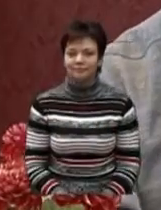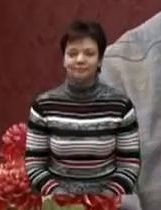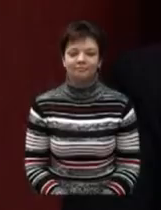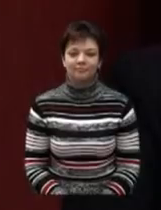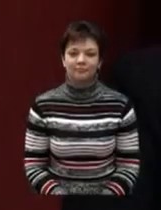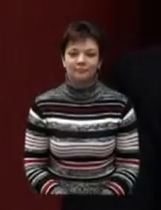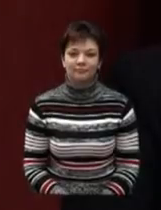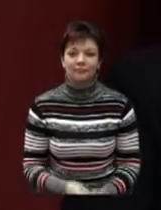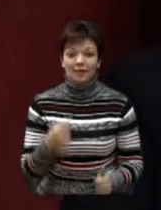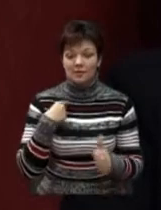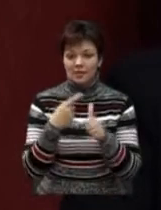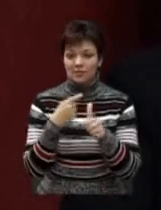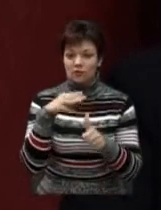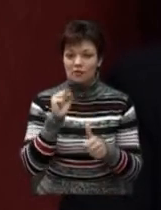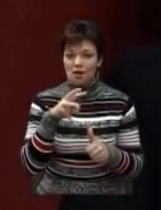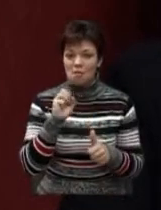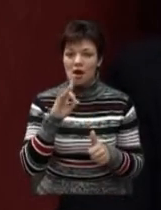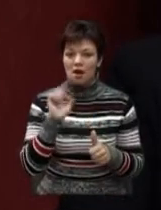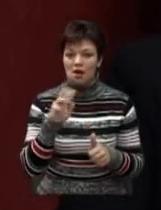представляйтесь. Трипольская Тамара Михайловна.